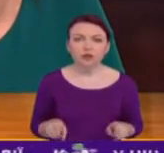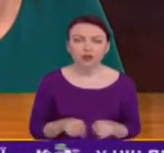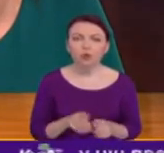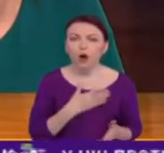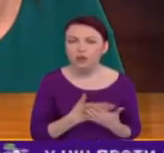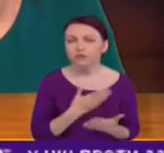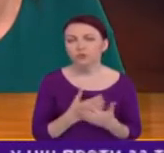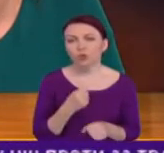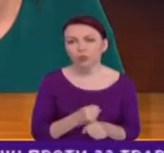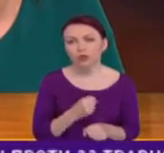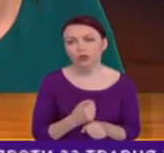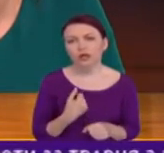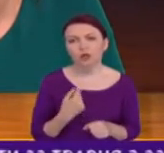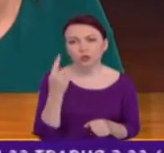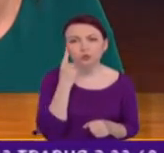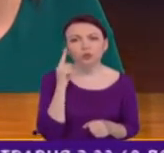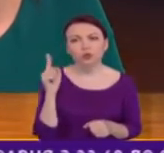активну роботу, я думаю, що